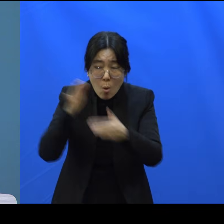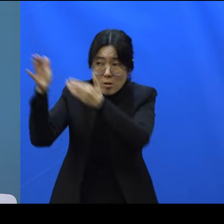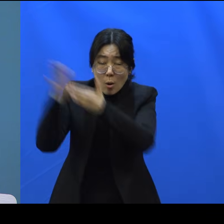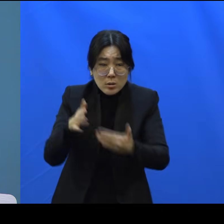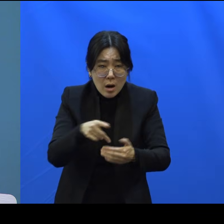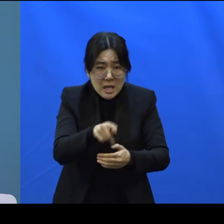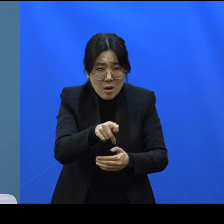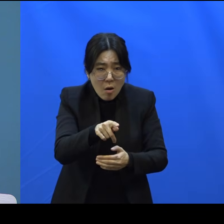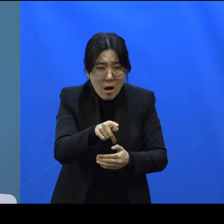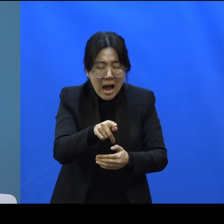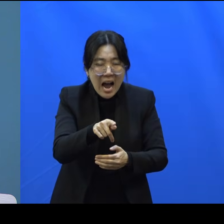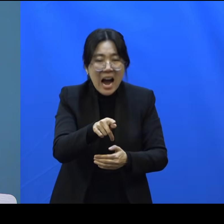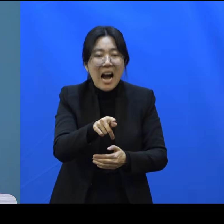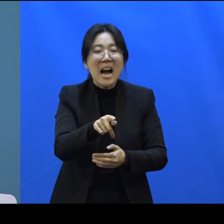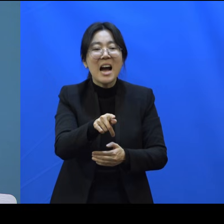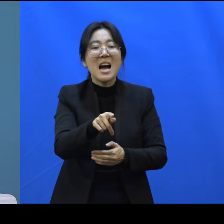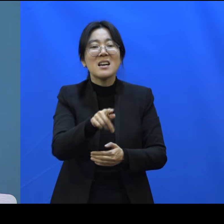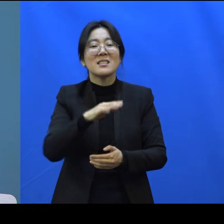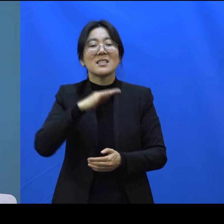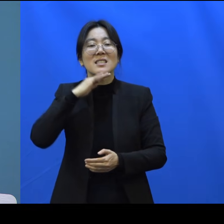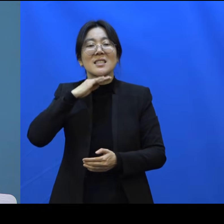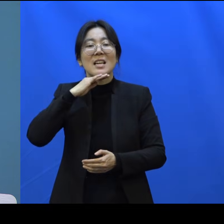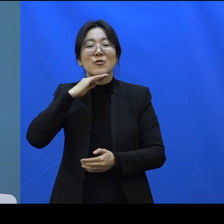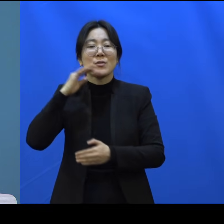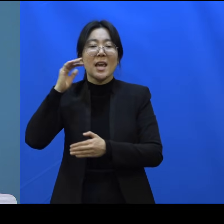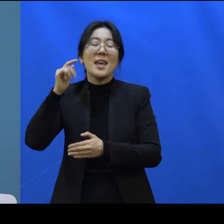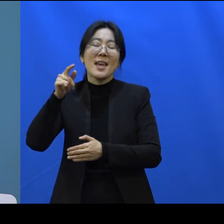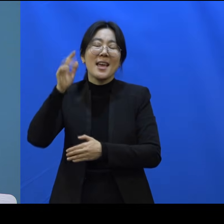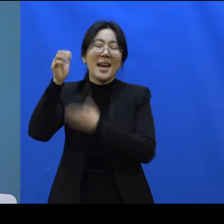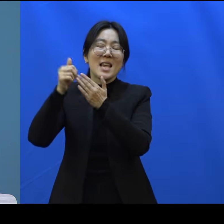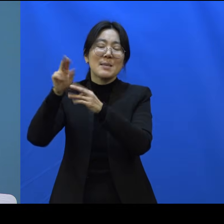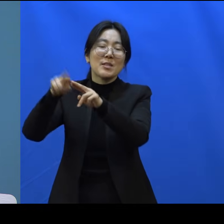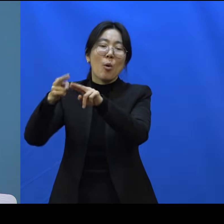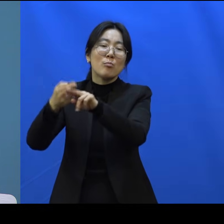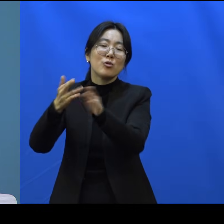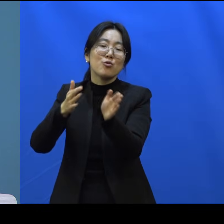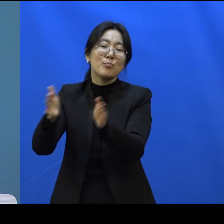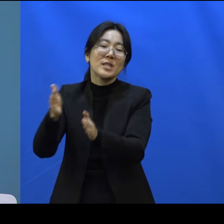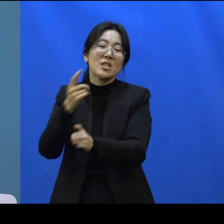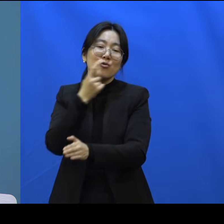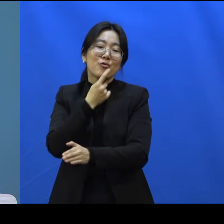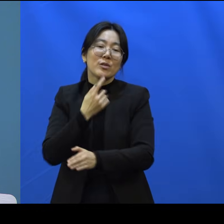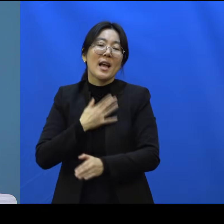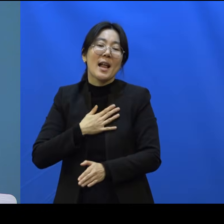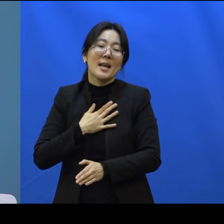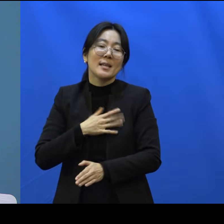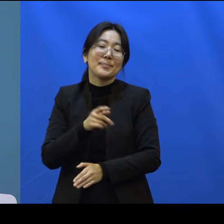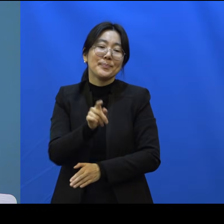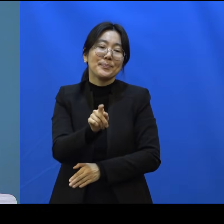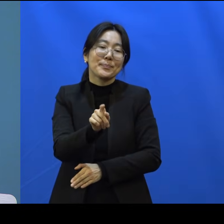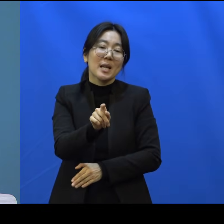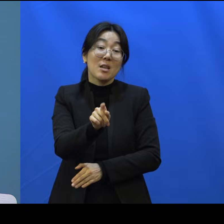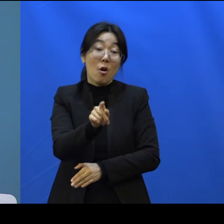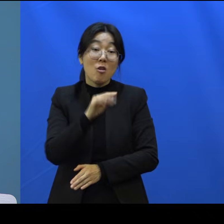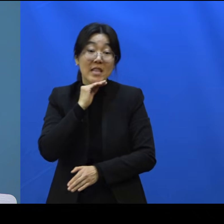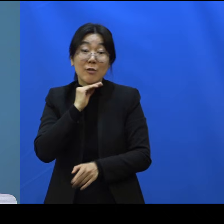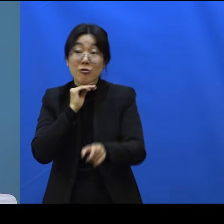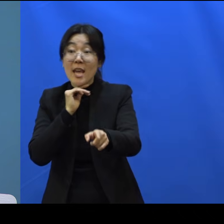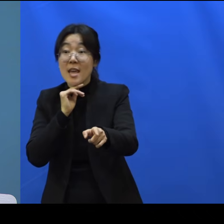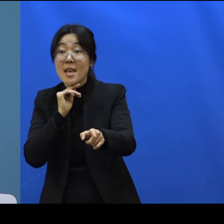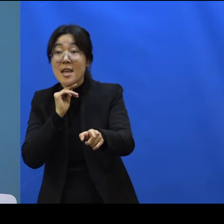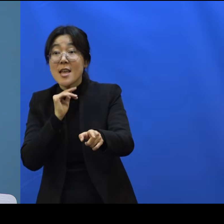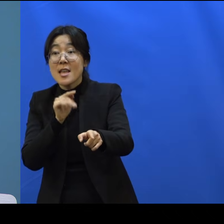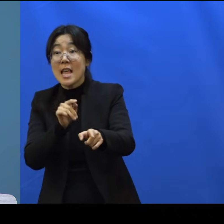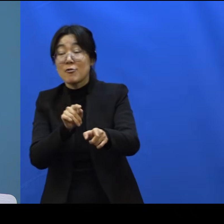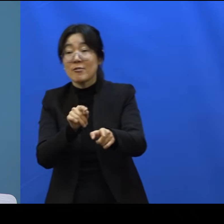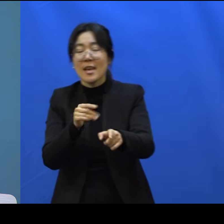그 약함을 다른 국면으로 이동시키셔, 하나님이. 여러분, 신기해요. 약함은 그대로 있어요. 그러나 달라진